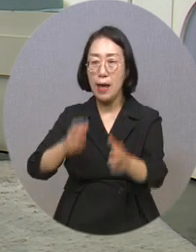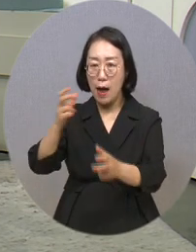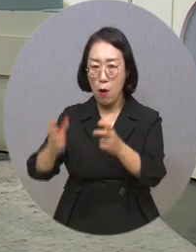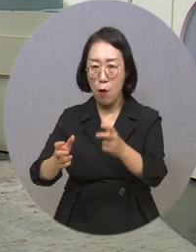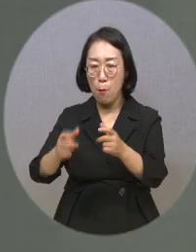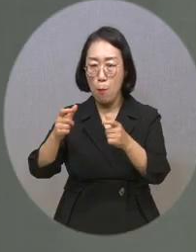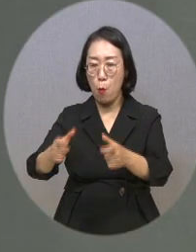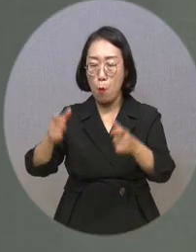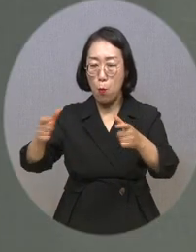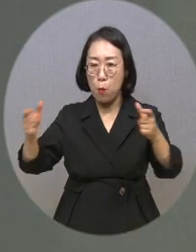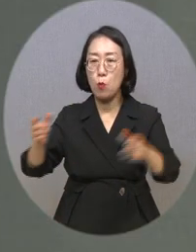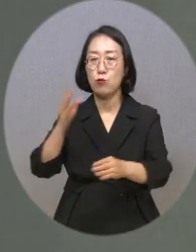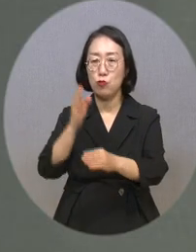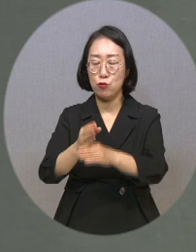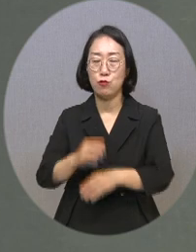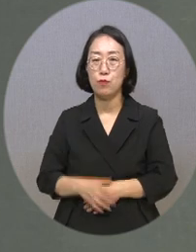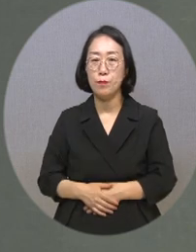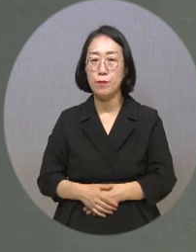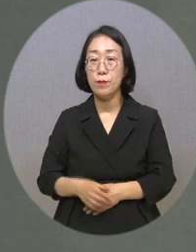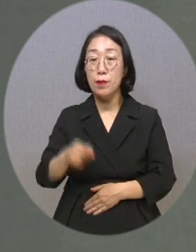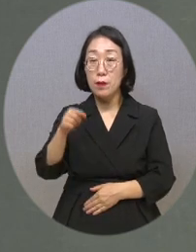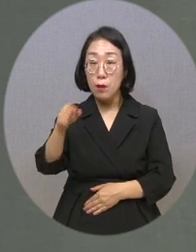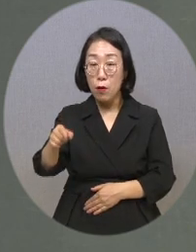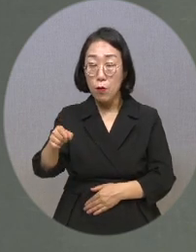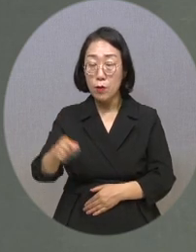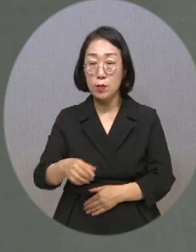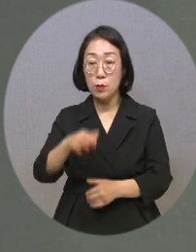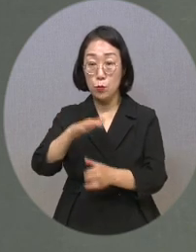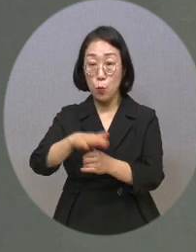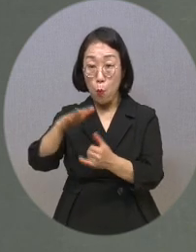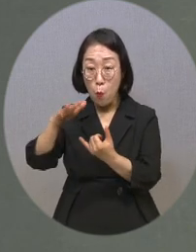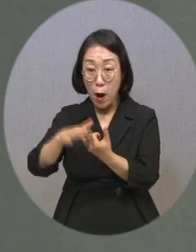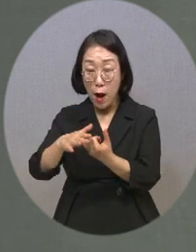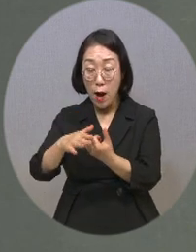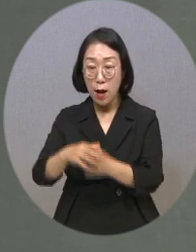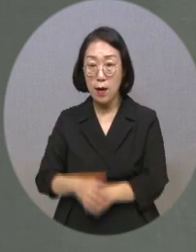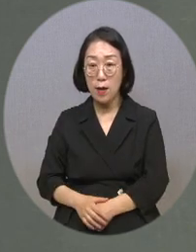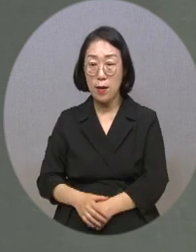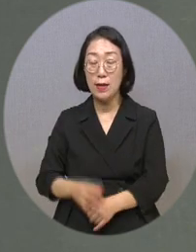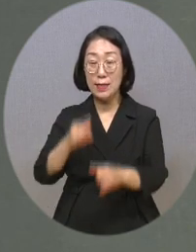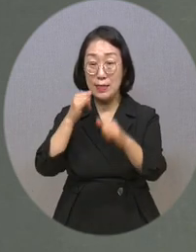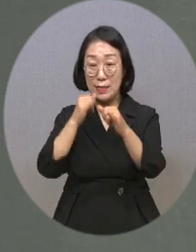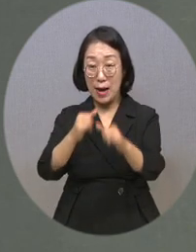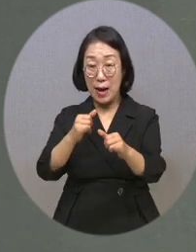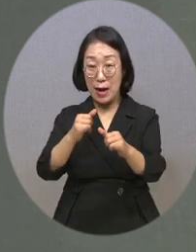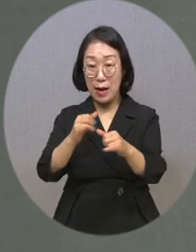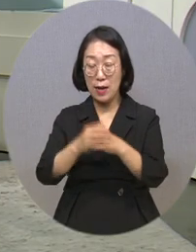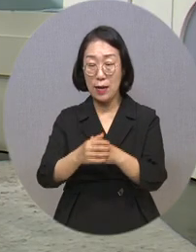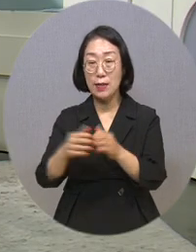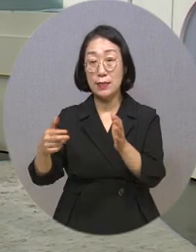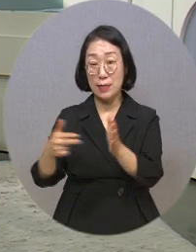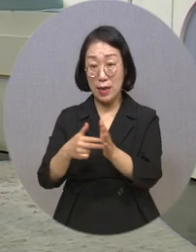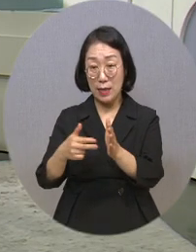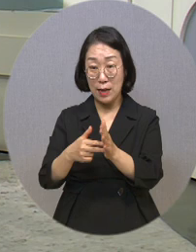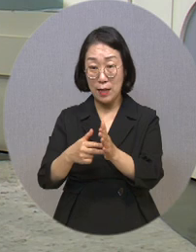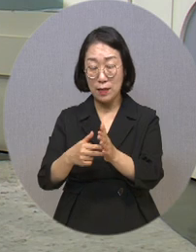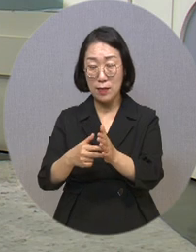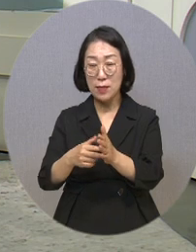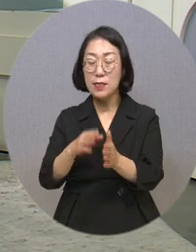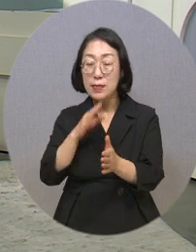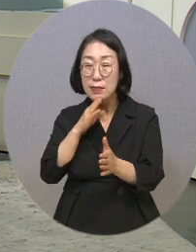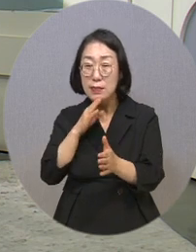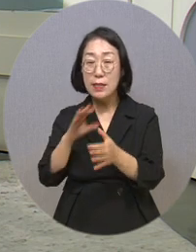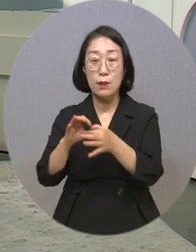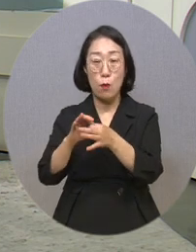중입니다. 그래서 혹시 그런 것이 소아장학재단과 관계가 있나요? 그거는 직접 관계는 없고요.